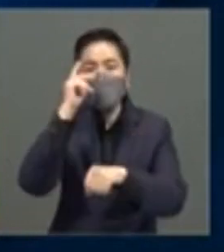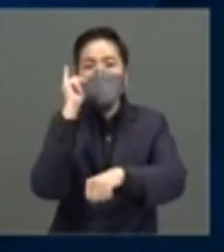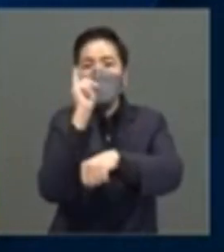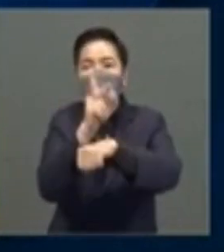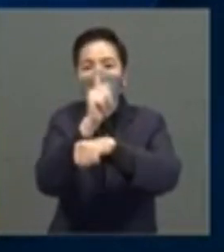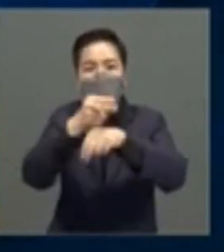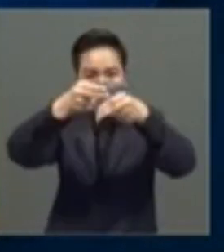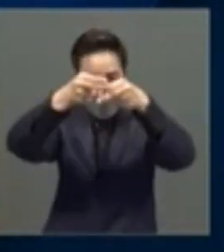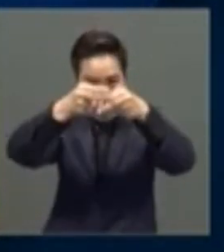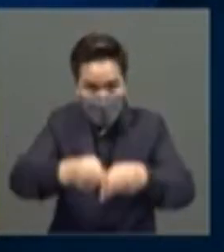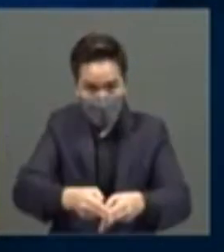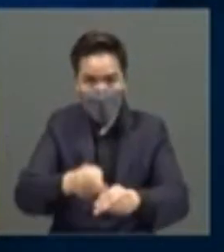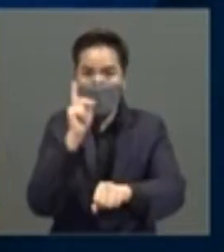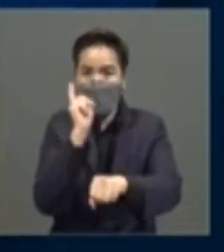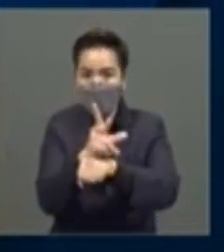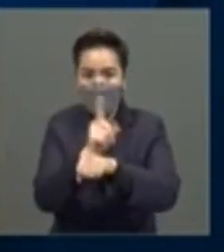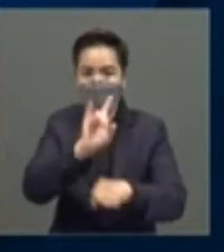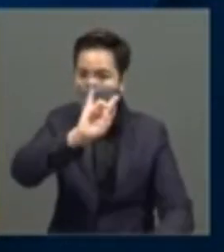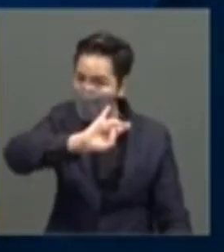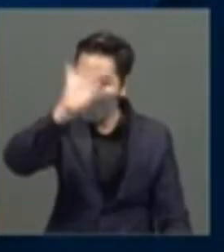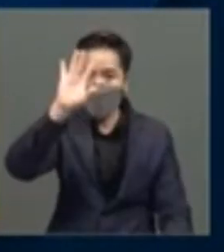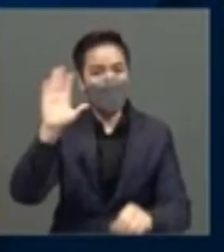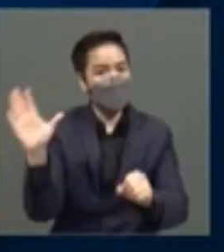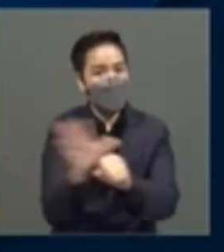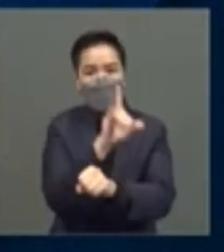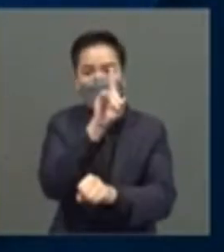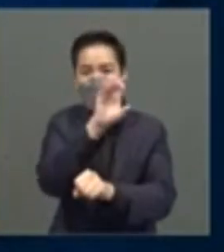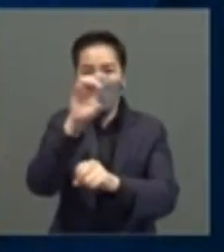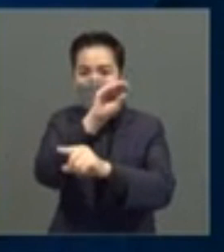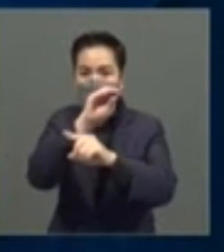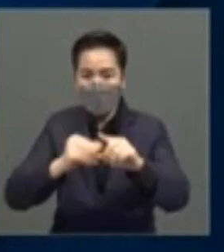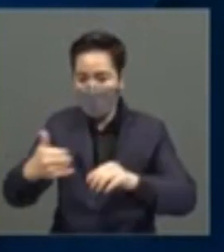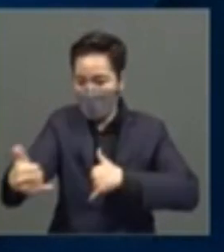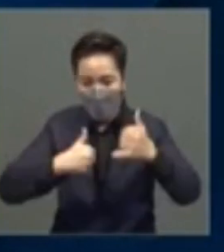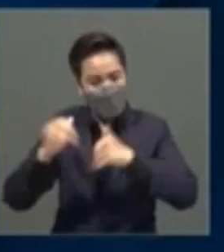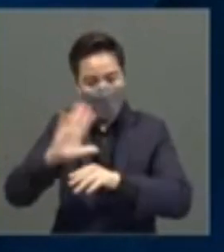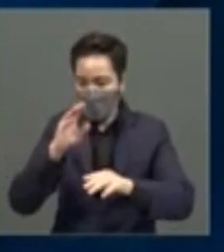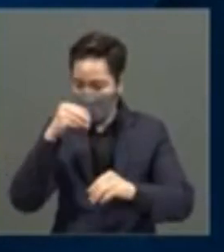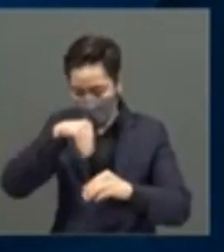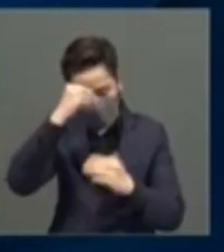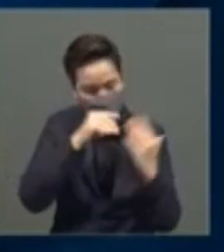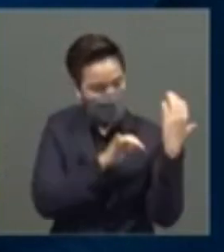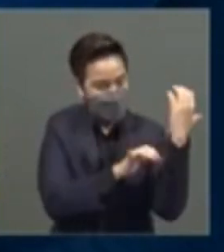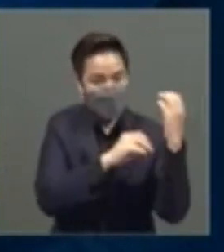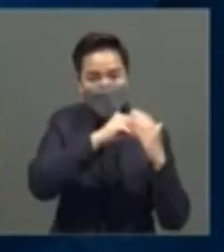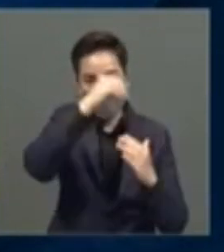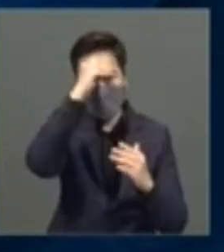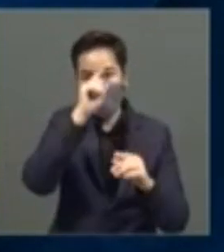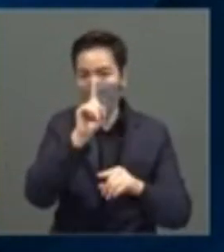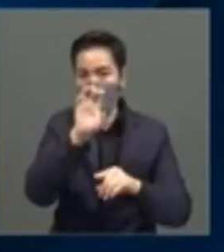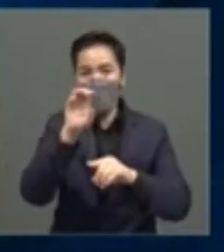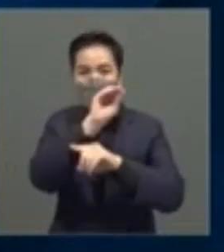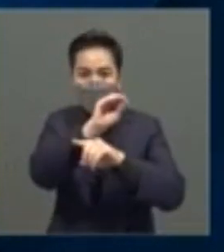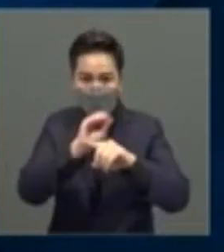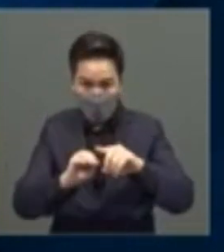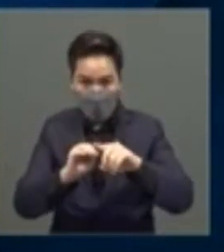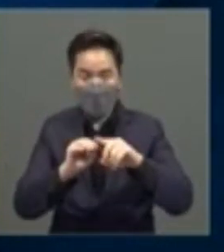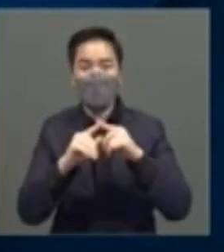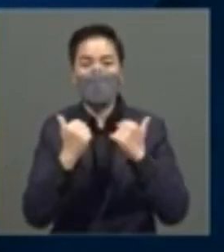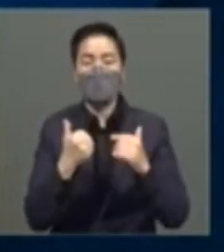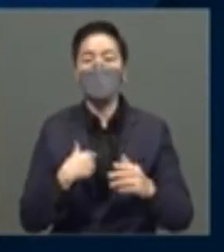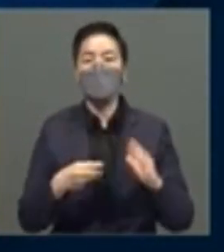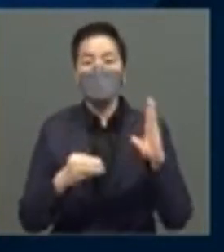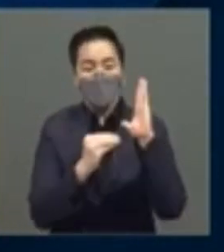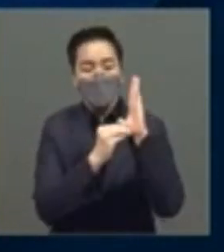นไลน์เท่านั้นนะคะยังต้องเป็นการเรียนออนไลน์ 100% ในแง่ของการรวมกลุ่มนะคะในส่วนของ6จังหวัด